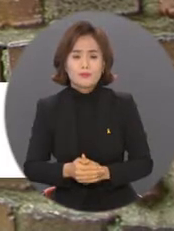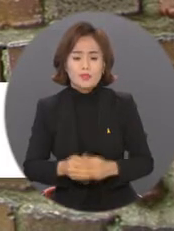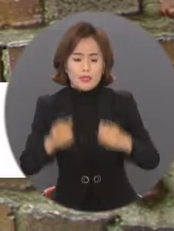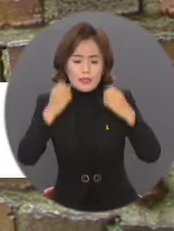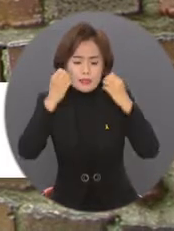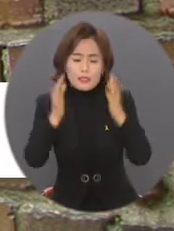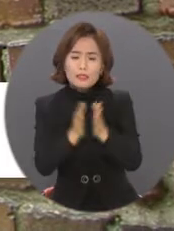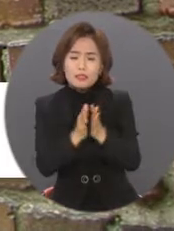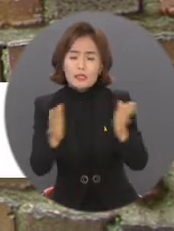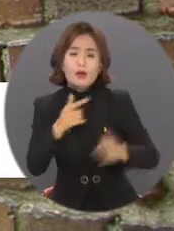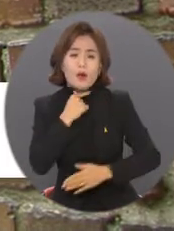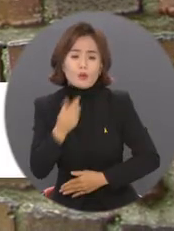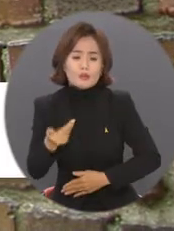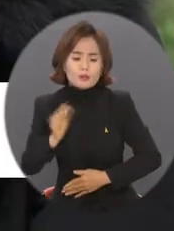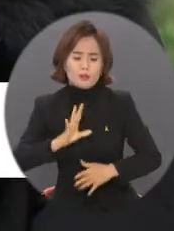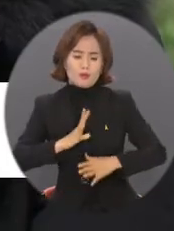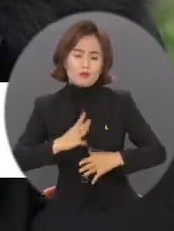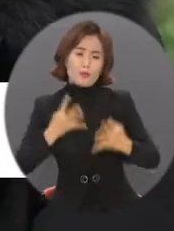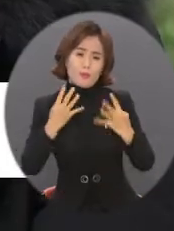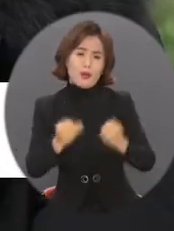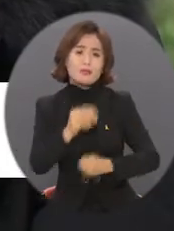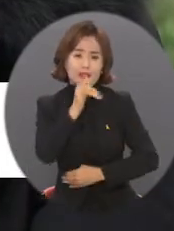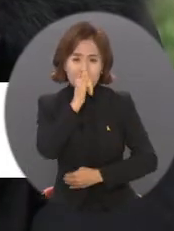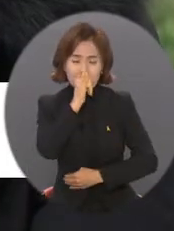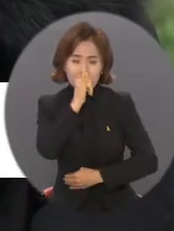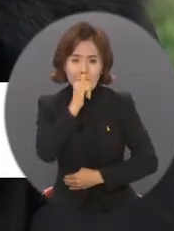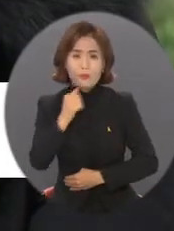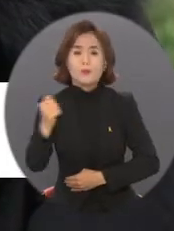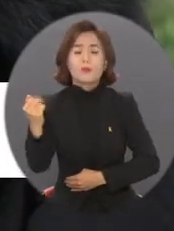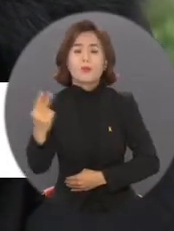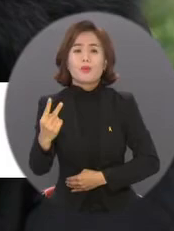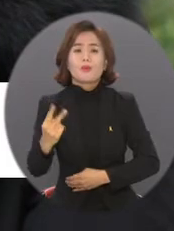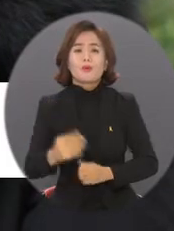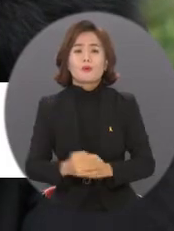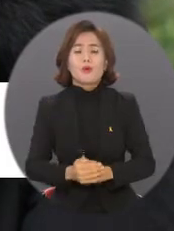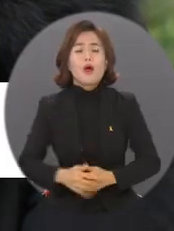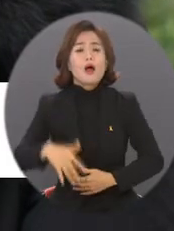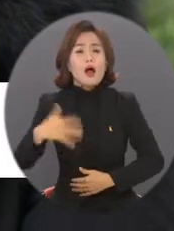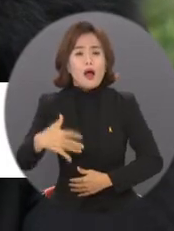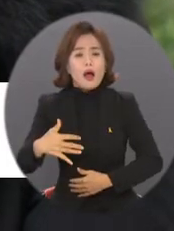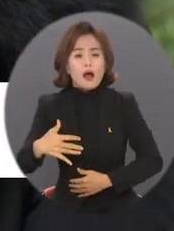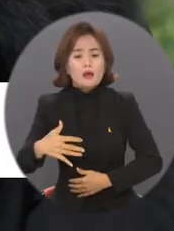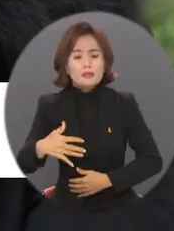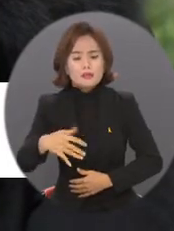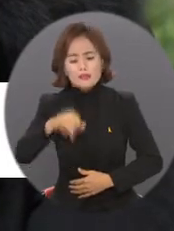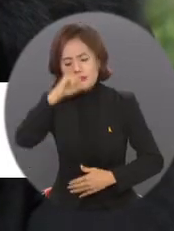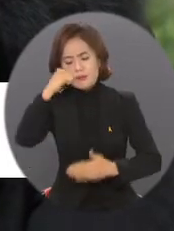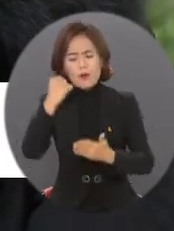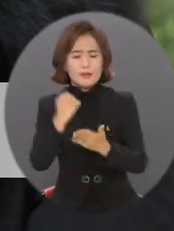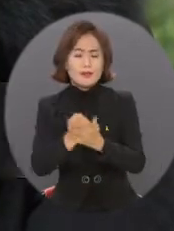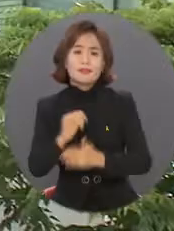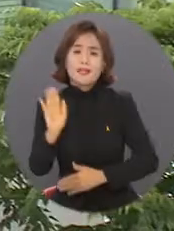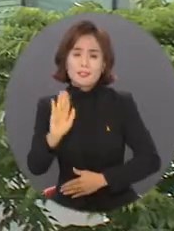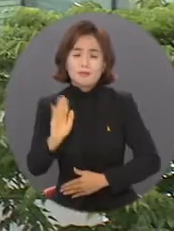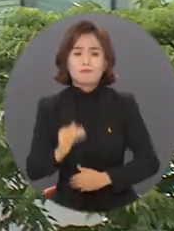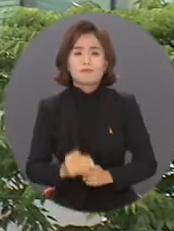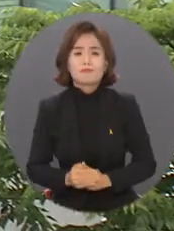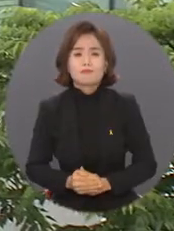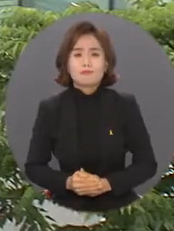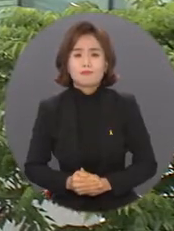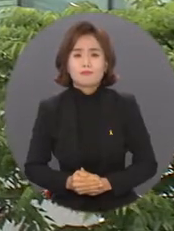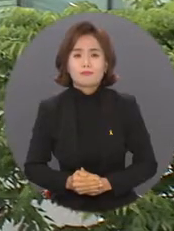라한이 두려움도 많이 보이고 아 아직까지는 비정 단적으로 많이 보입니다